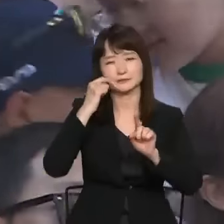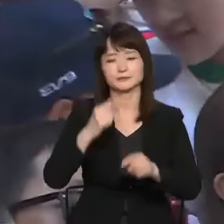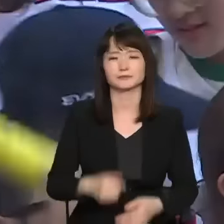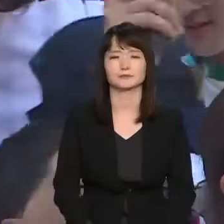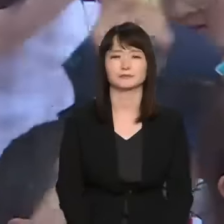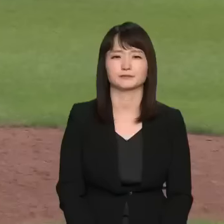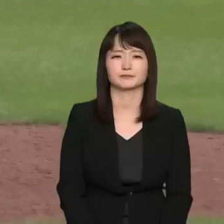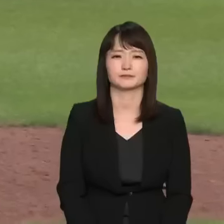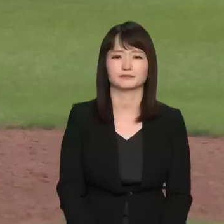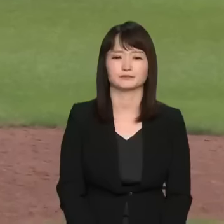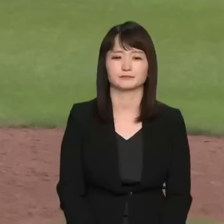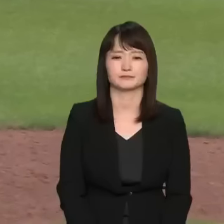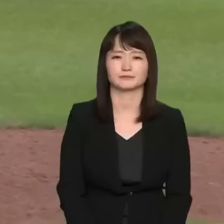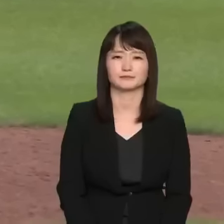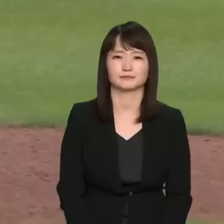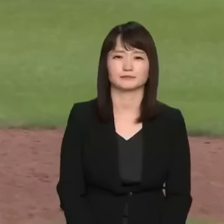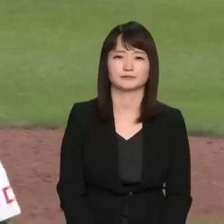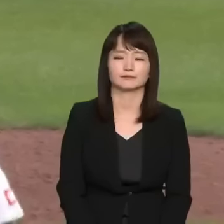JTBC 홍준입니다.